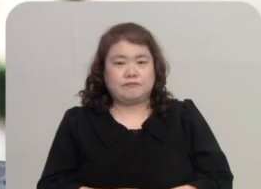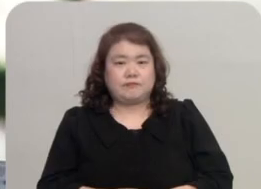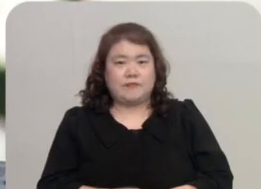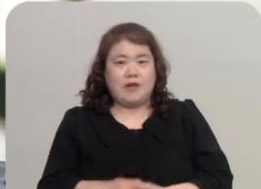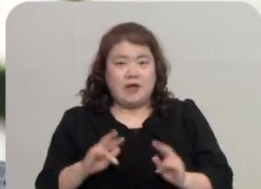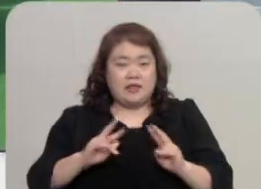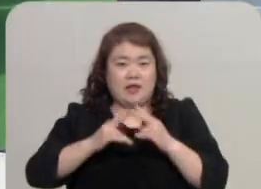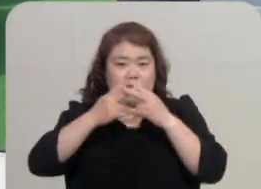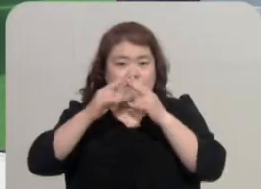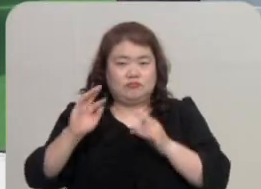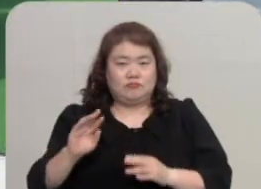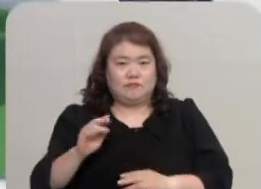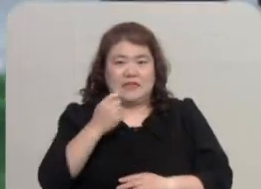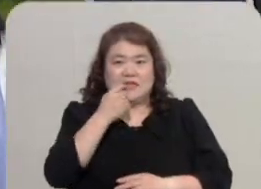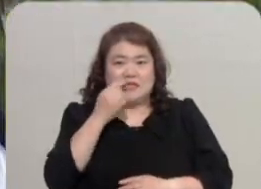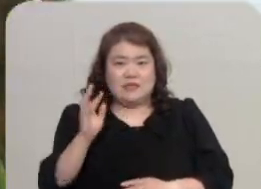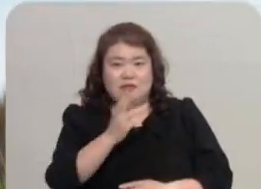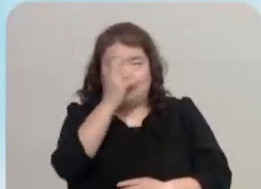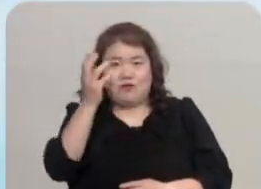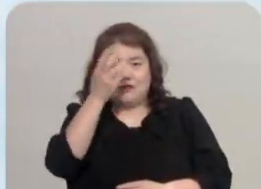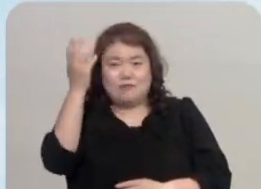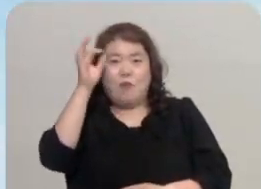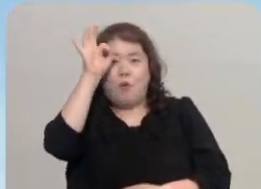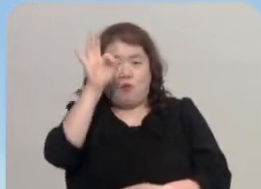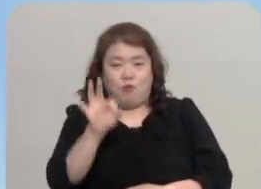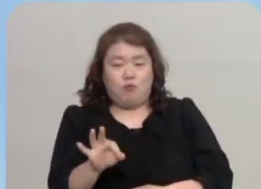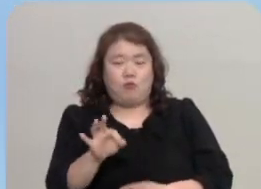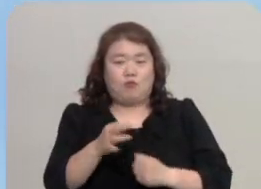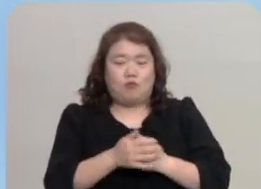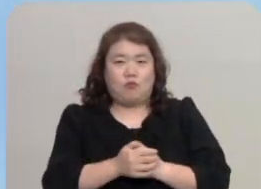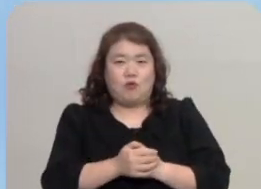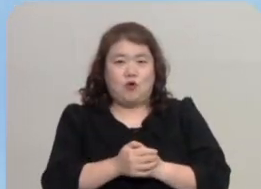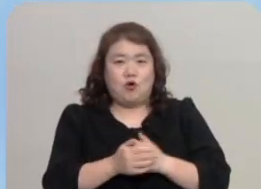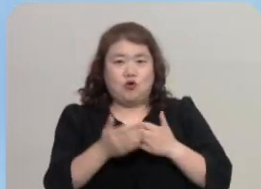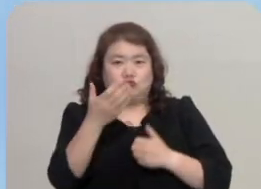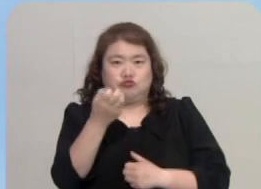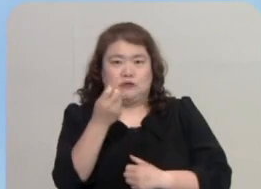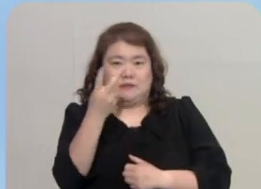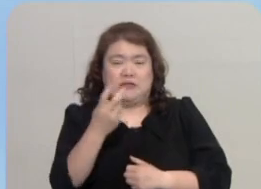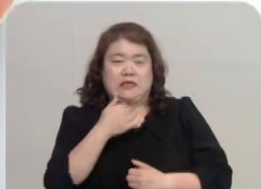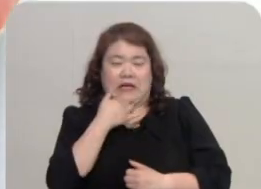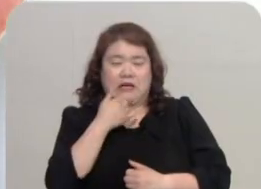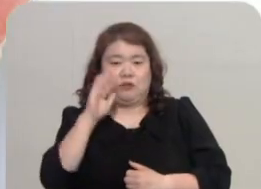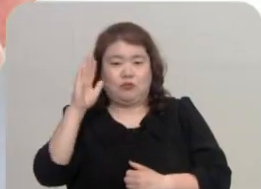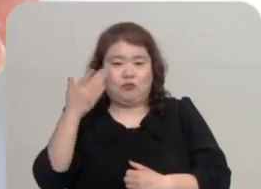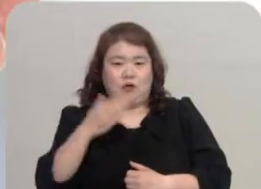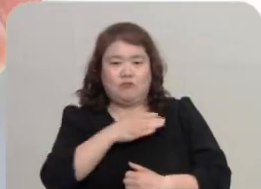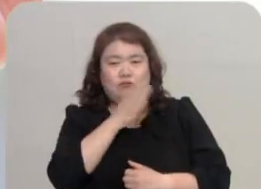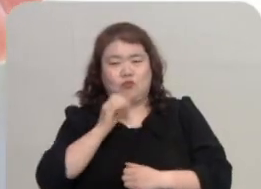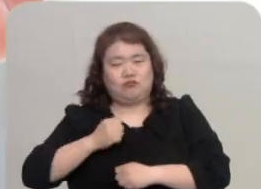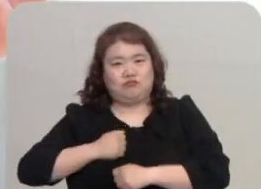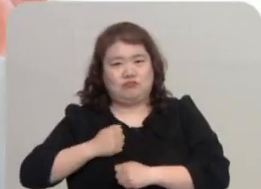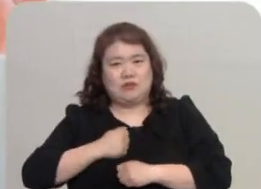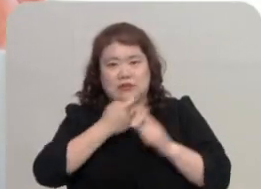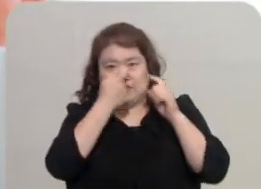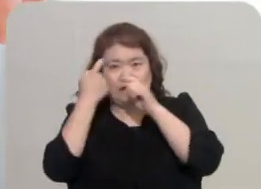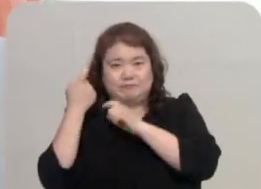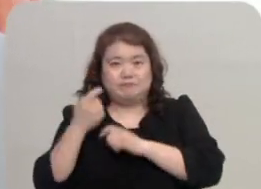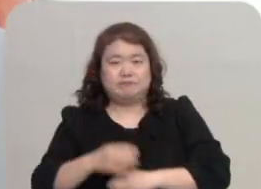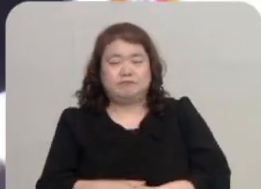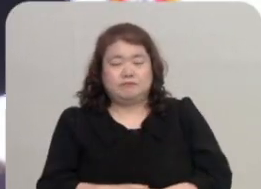현충탑을 휘감아 오르는 백색 연기를 바라보며 어느덧 92이 된 노병은 추념에 잠깁니다.